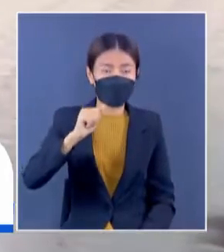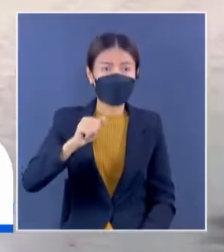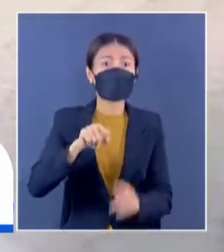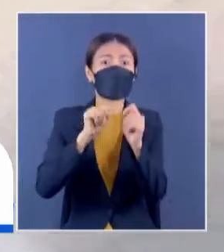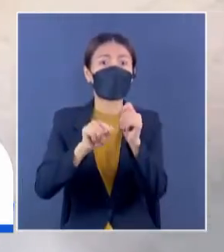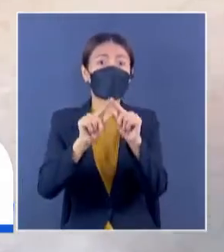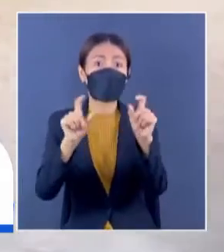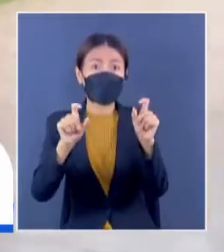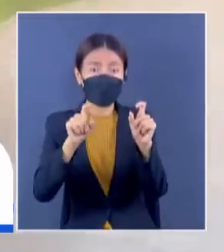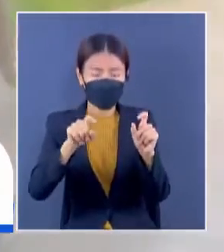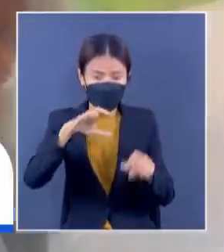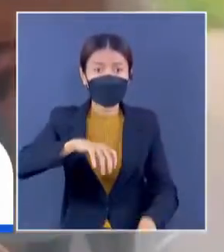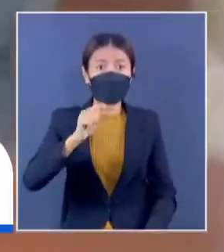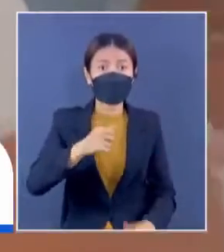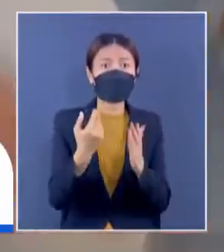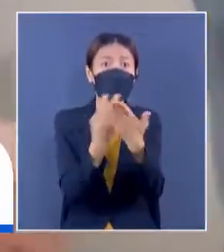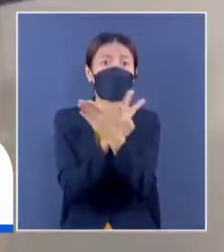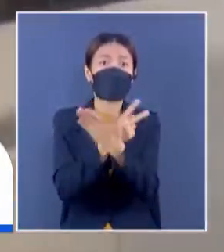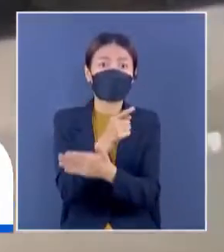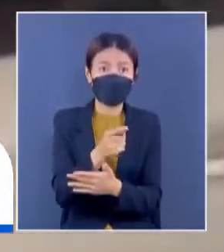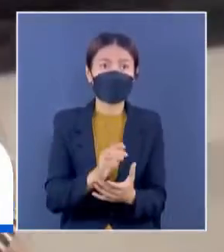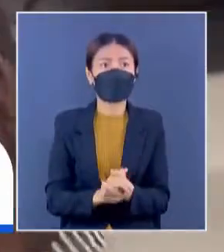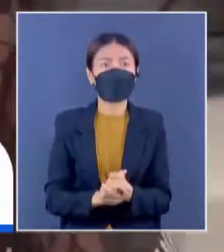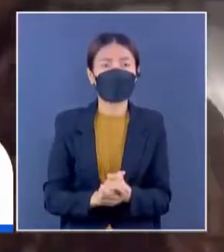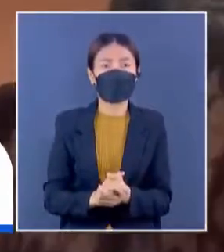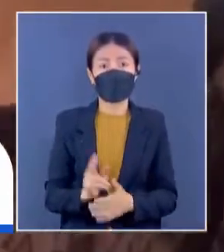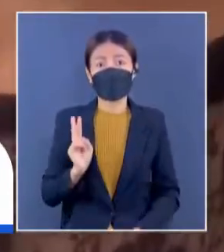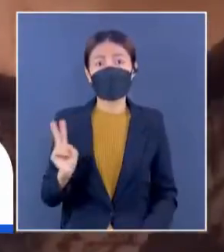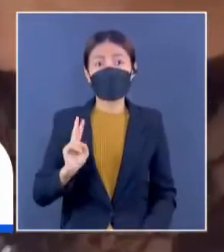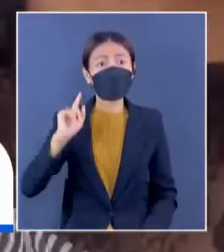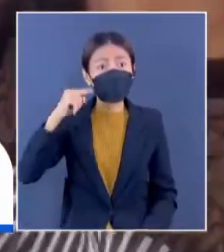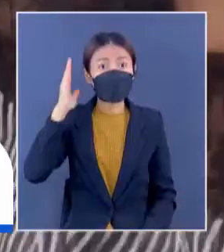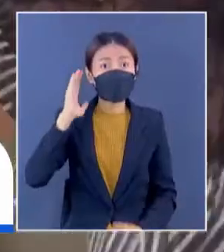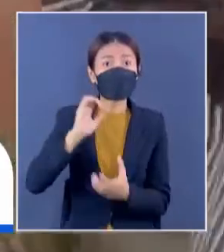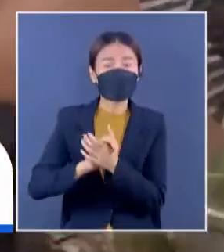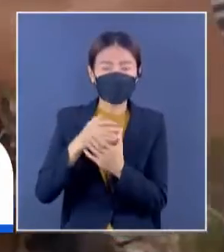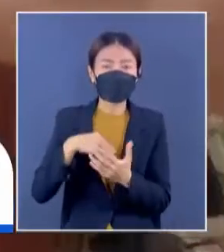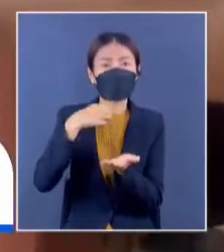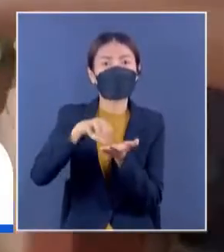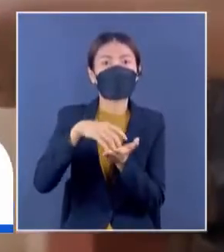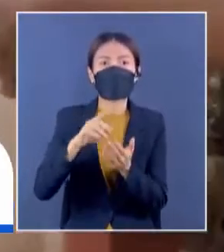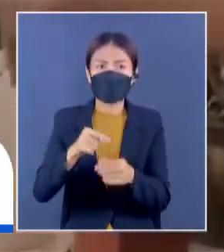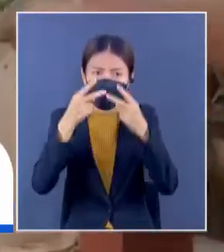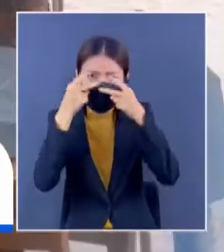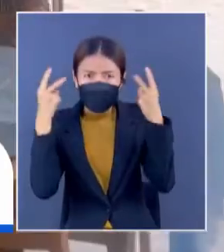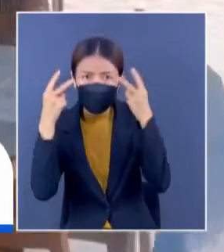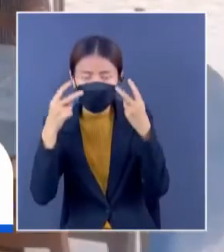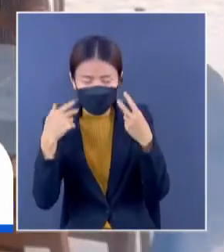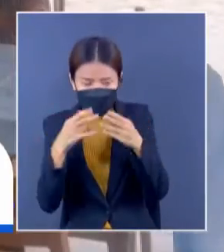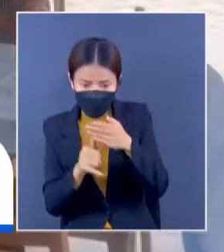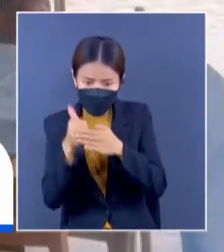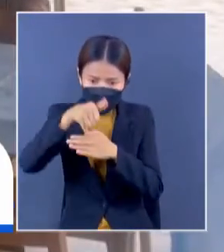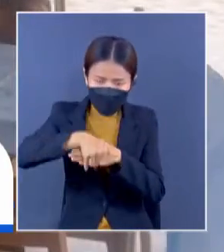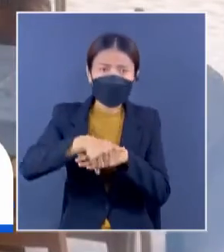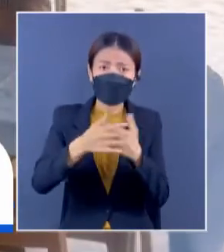สบชัยแล้วก็นางอัชราทองพิมพ์สองคนนี้เล่าว่าคนร้ายเนี่ยเข้ามาก่อเหตุเป็นครั้งที่สองแล้วนะคะเมื่อวันที่10ที่